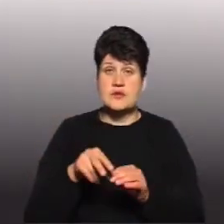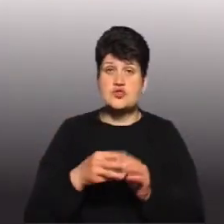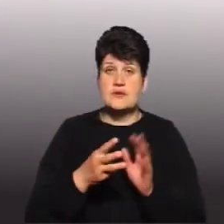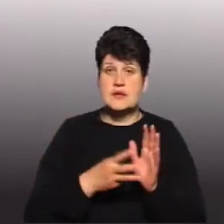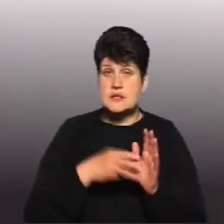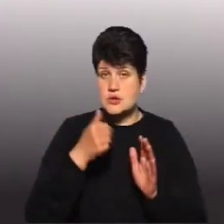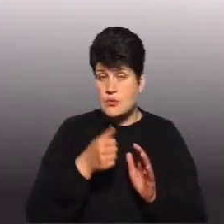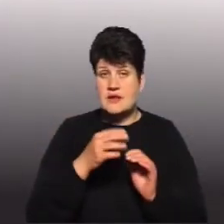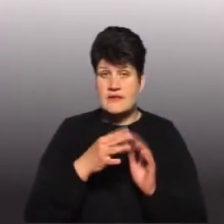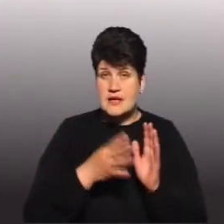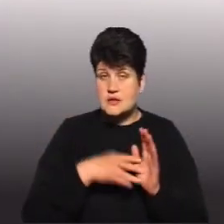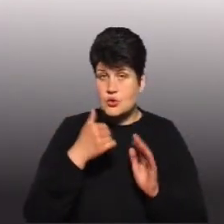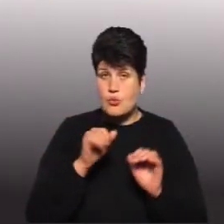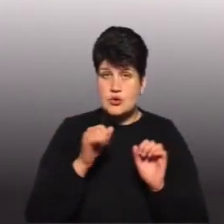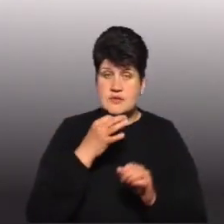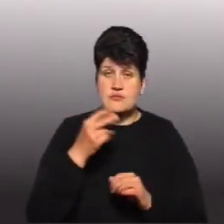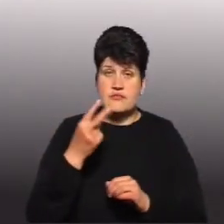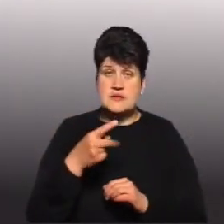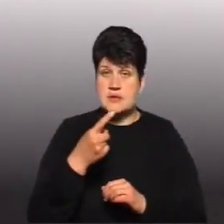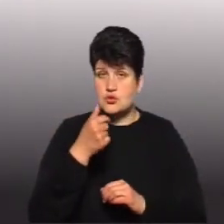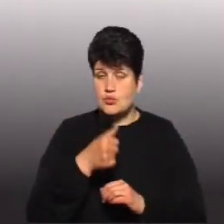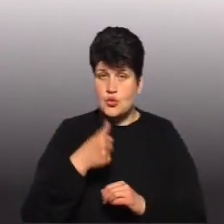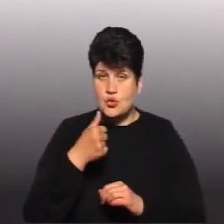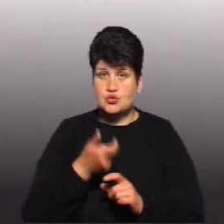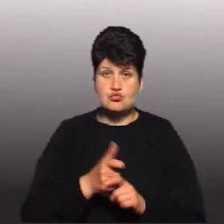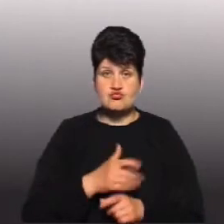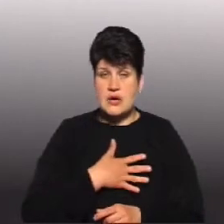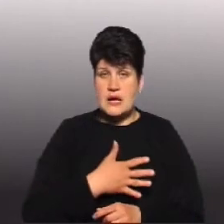в 2021 році дуже активно в нас